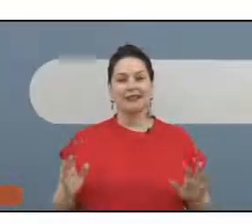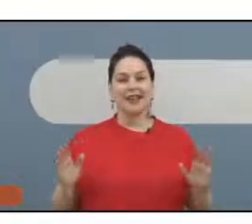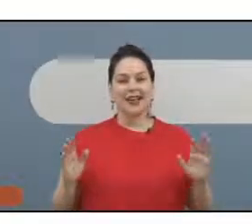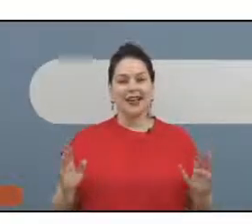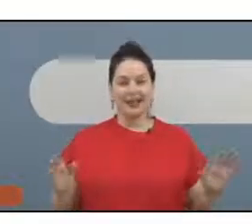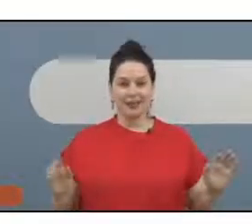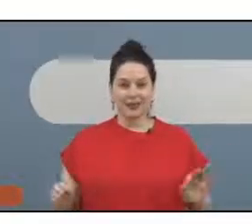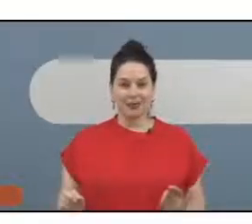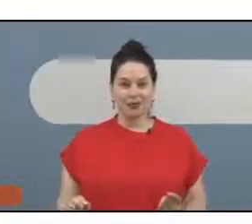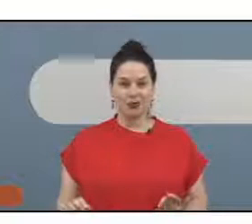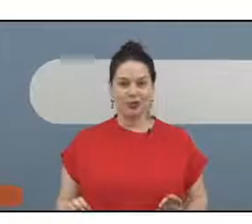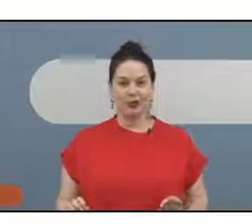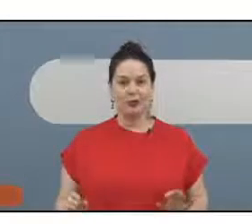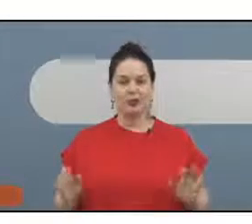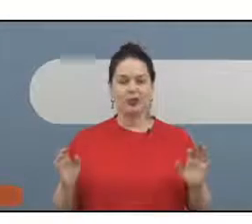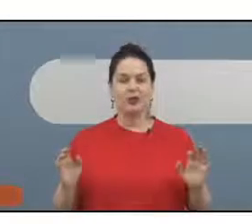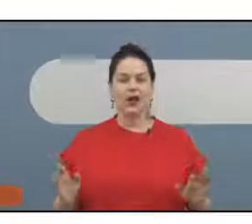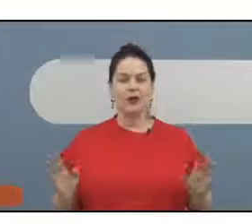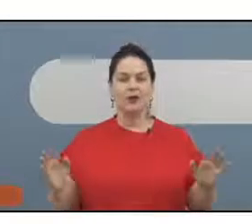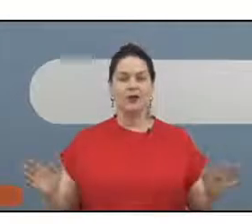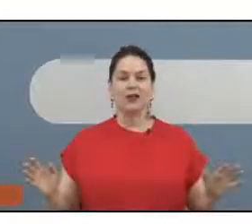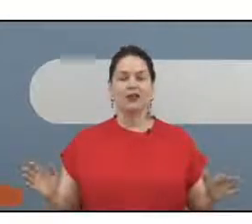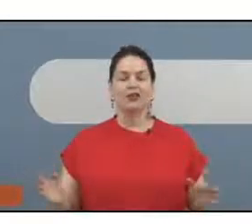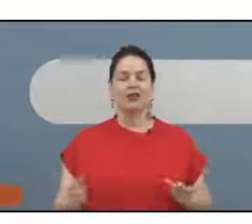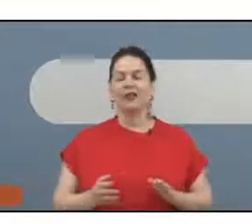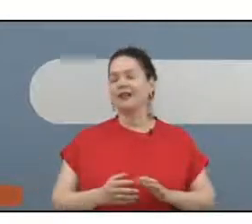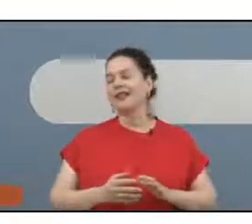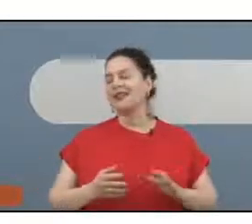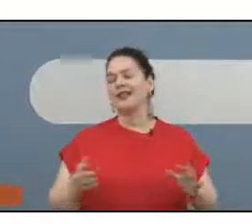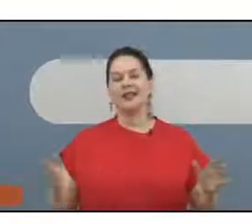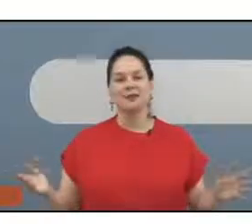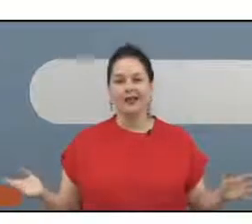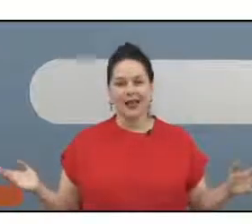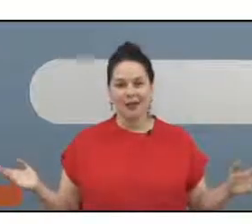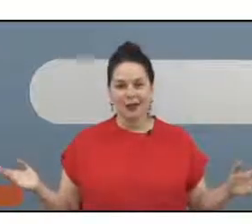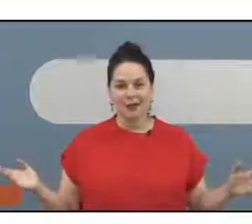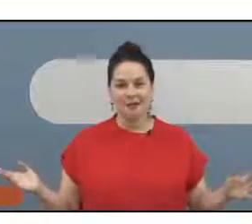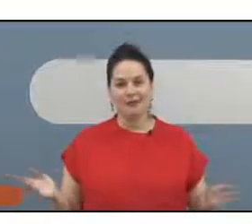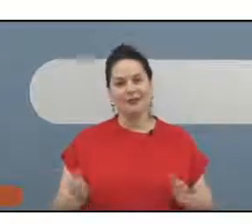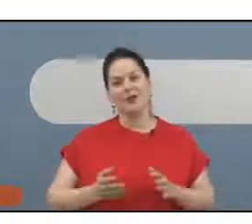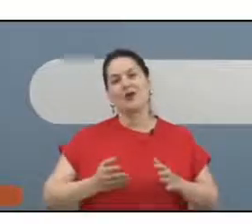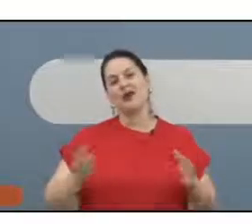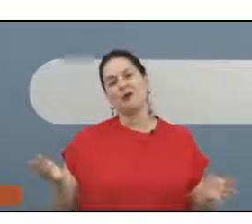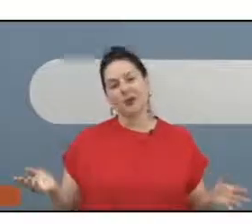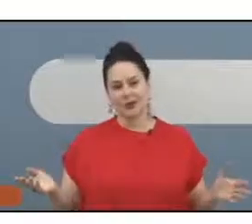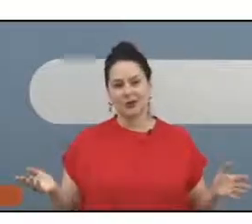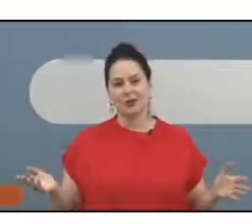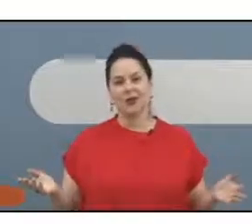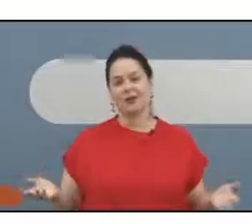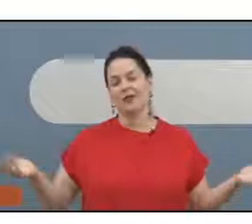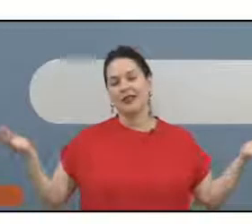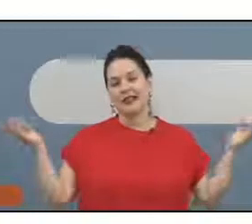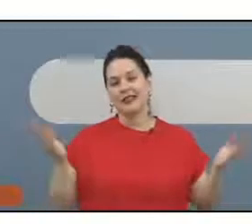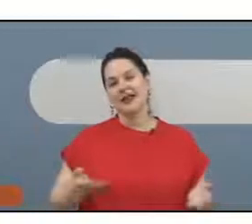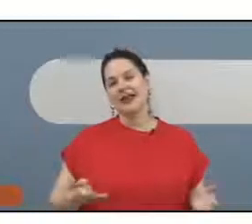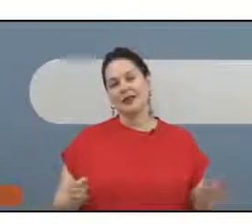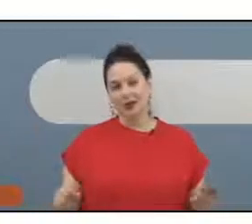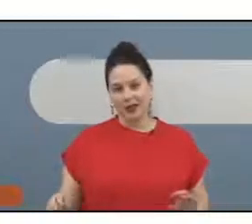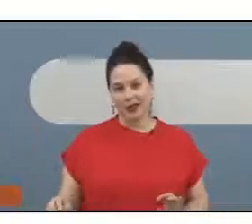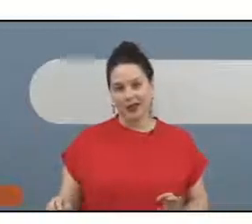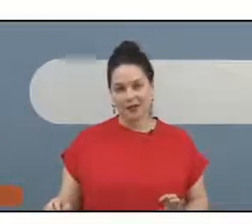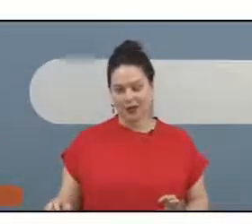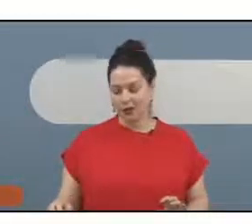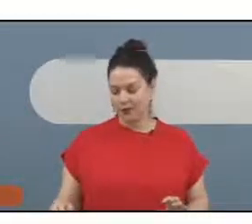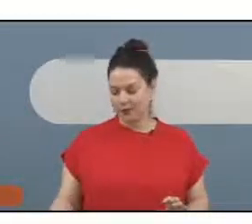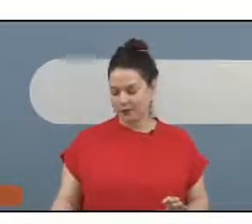למיתוסים, וזה הרקע לסיפור שלנו, בתחושה איומה של מאסר עולם, הם לעולם לא יצאו משם, נגזר